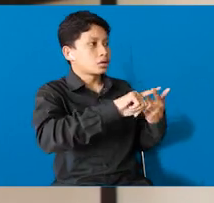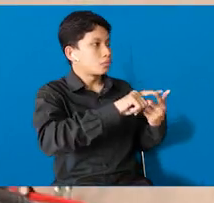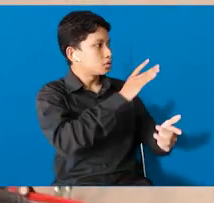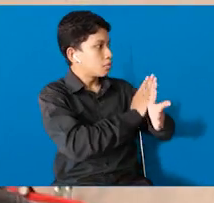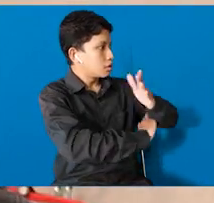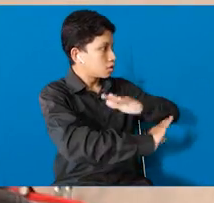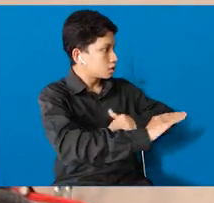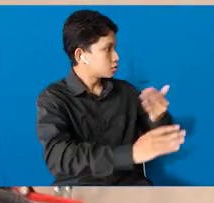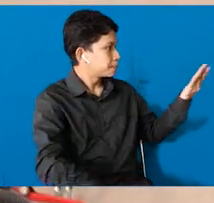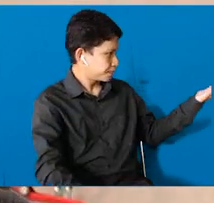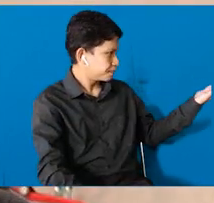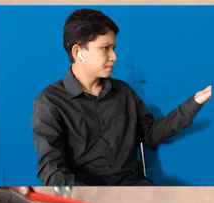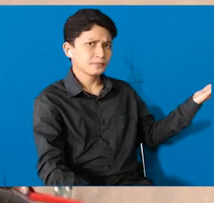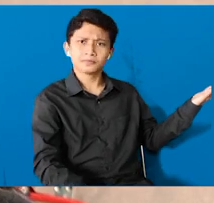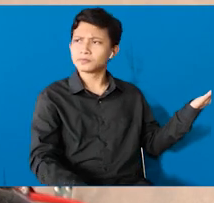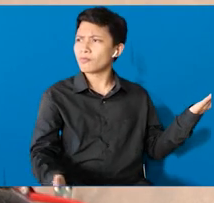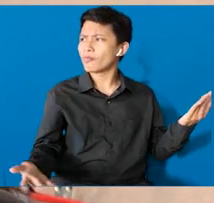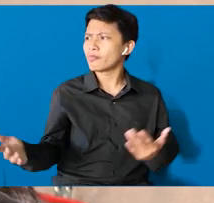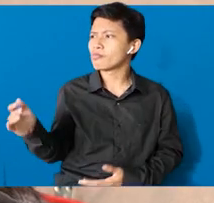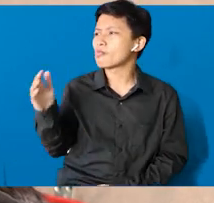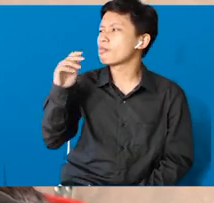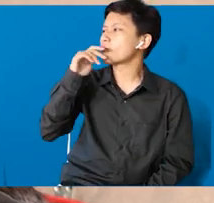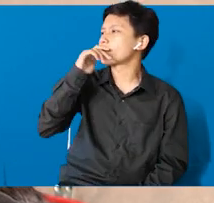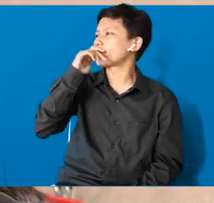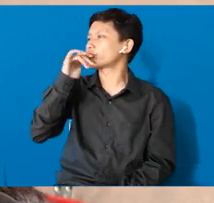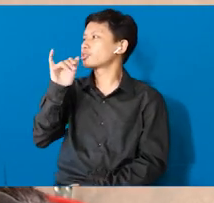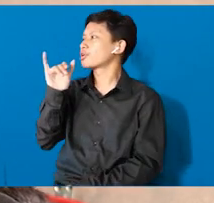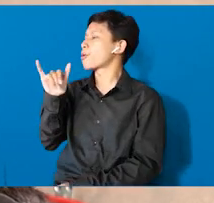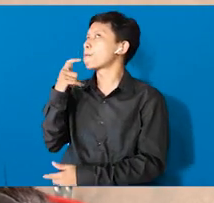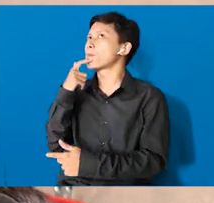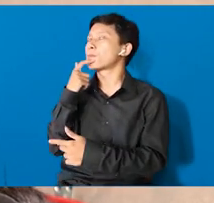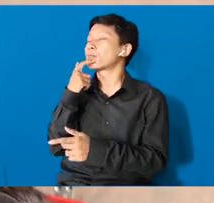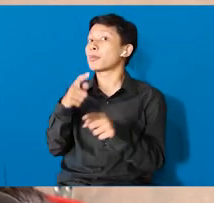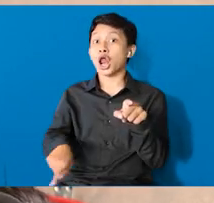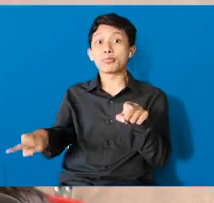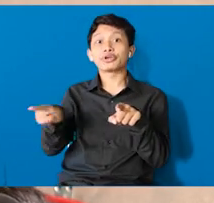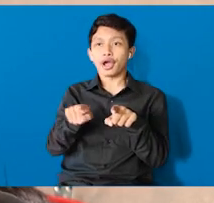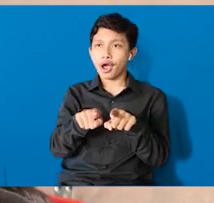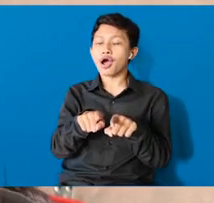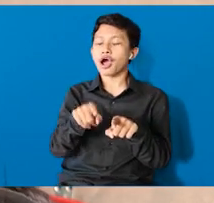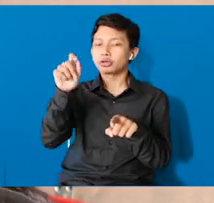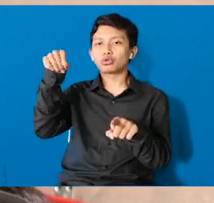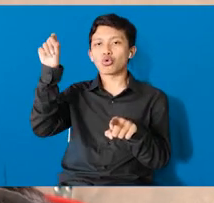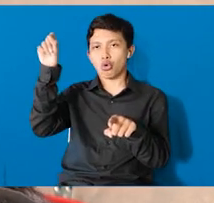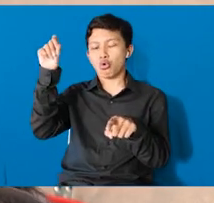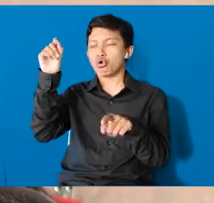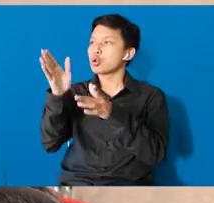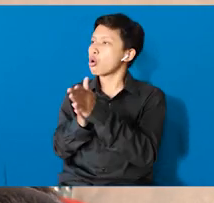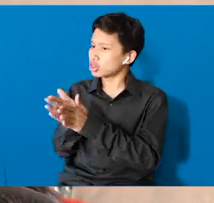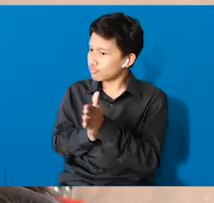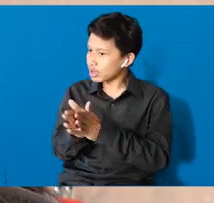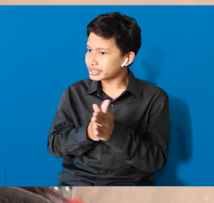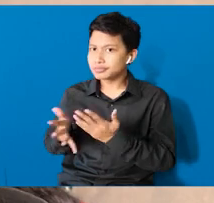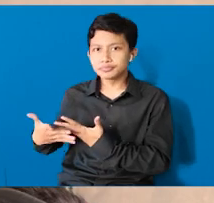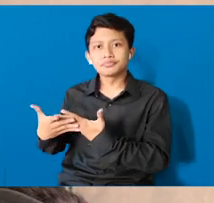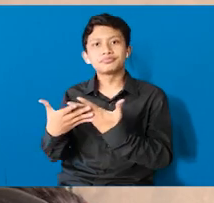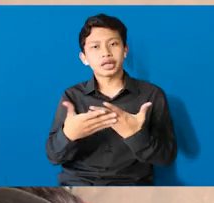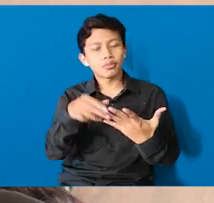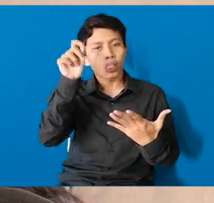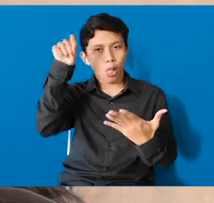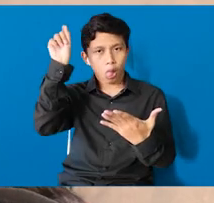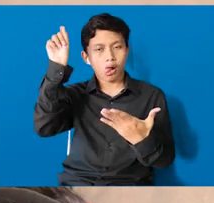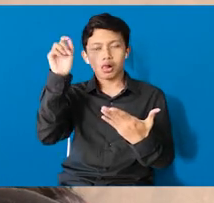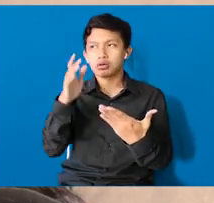teman-teman? Mungkin secara kita sebagai adanya pendampingan ke mereka, memberi motivasi pada mereka bahwa